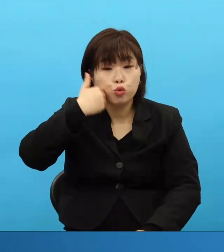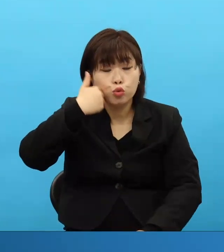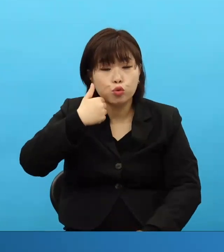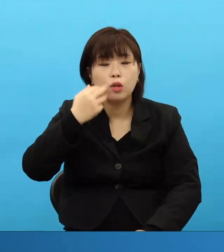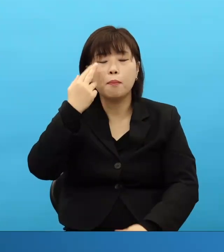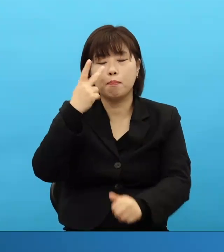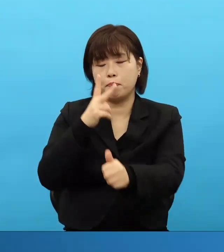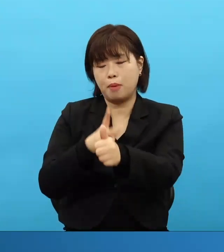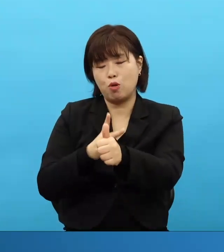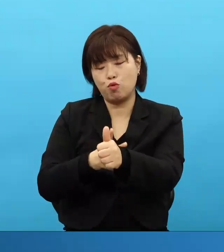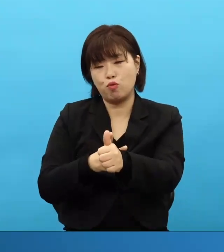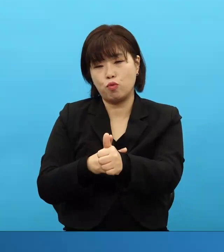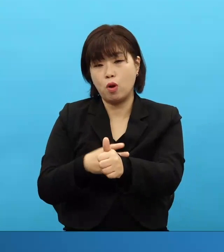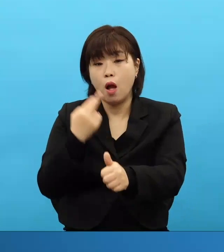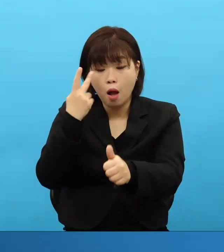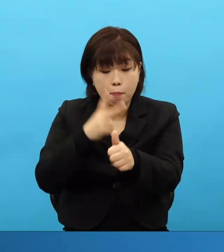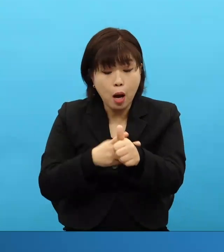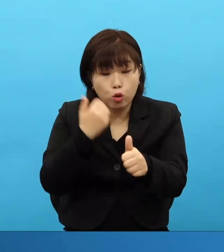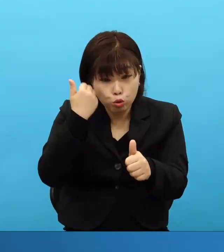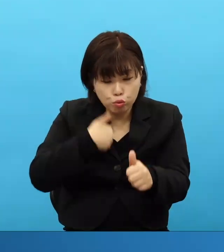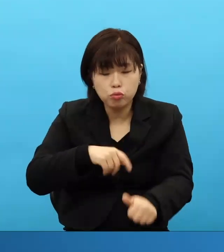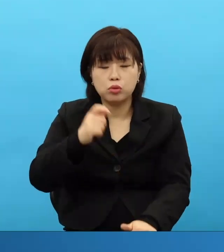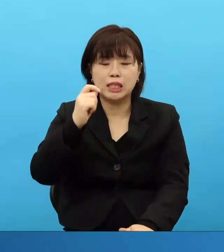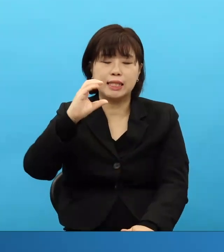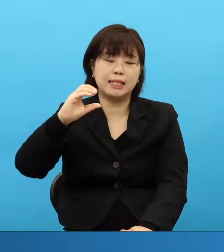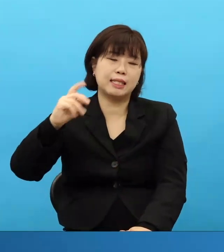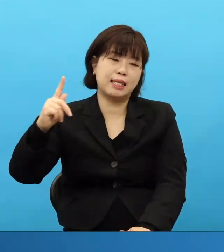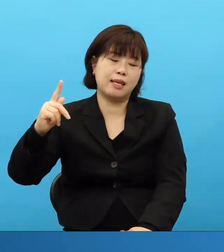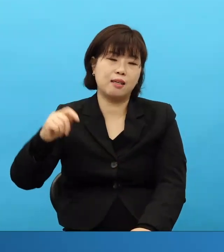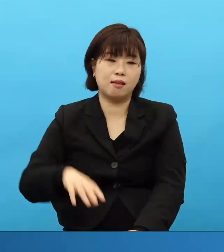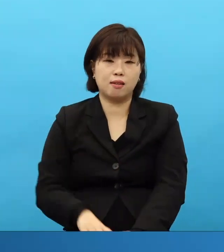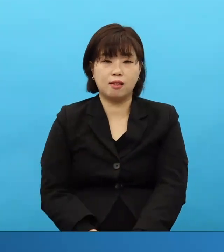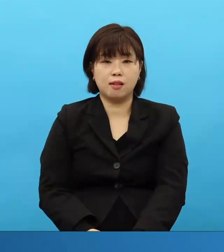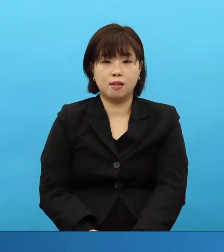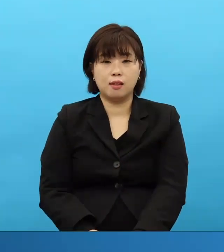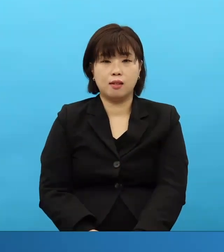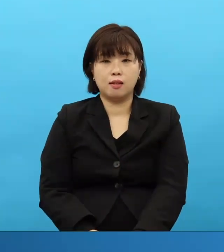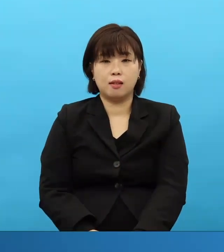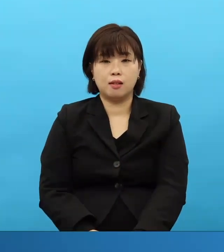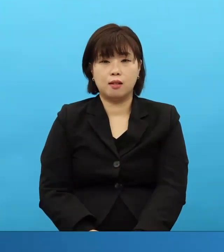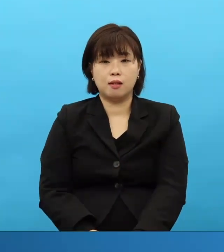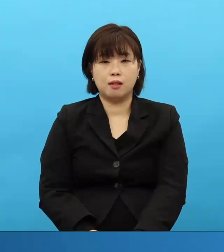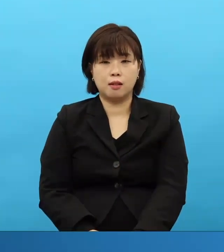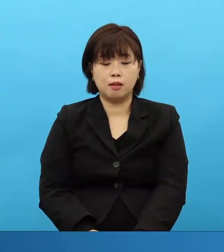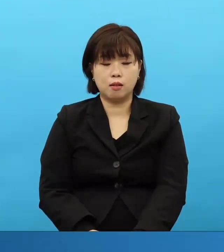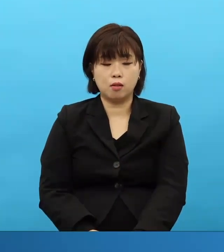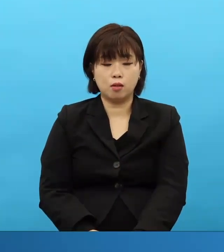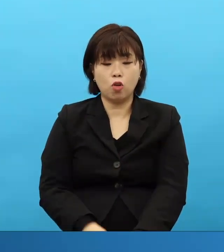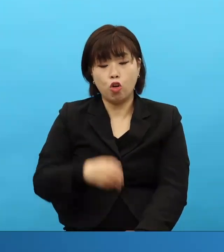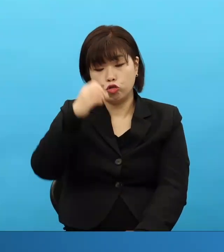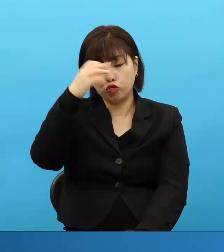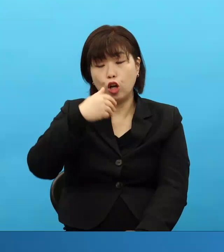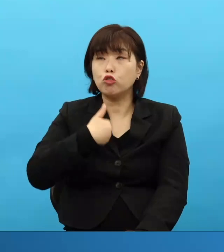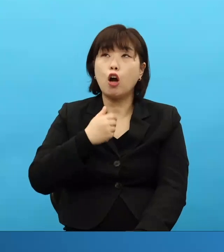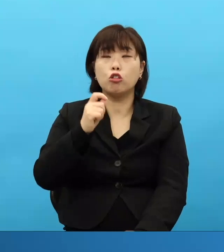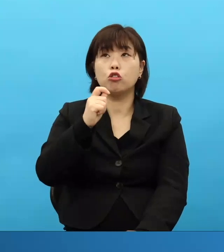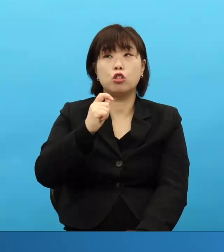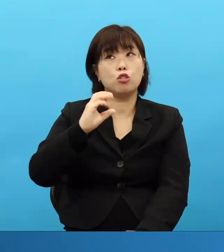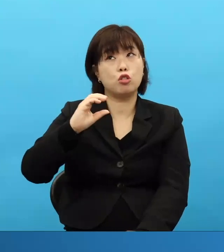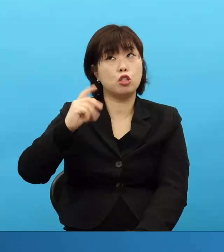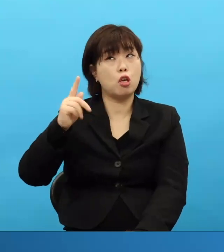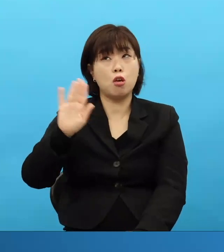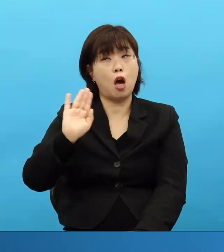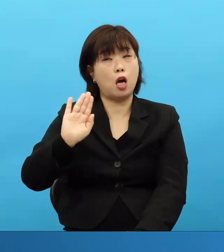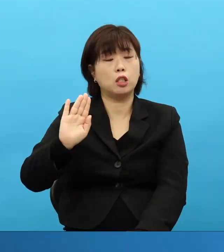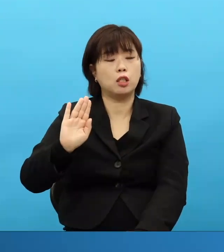TCK를 쓰시는 하나님. God who uses the TCKs. 일반 렘들도 TCK를 선택해라. And even the average remnants choose the 방법은 TCKs.